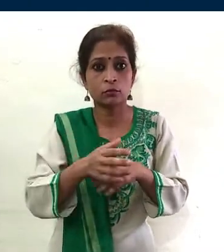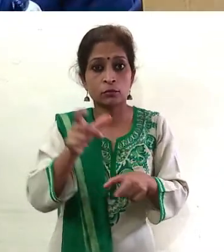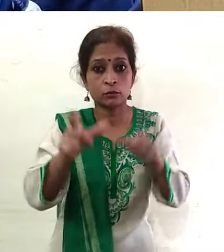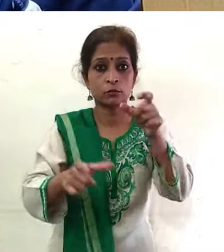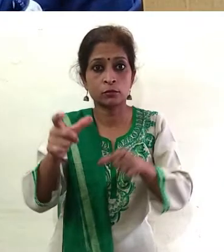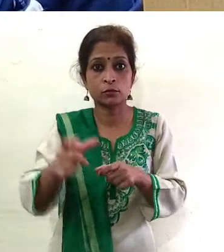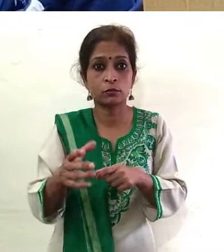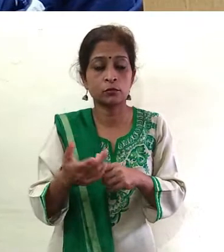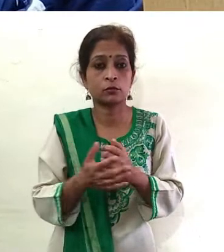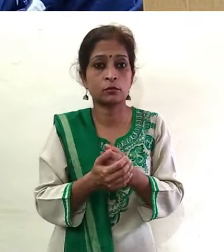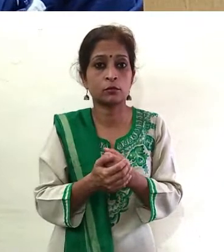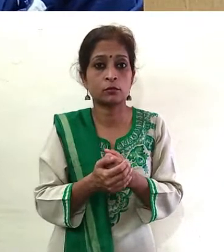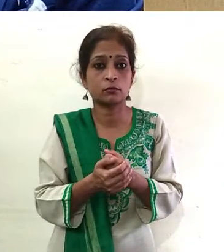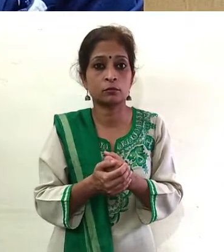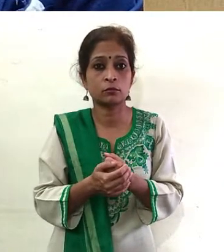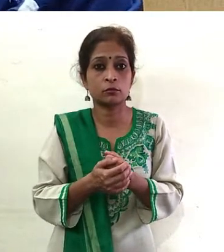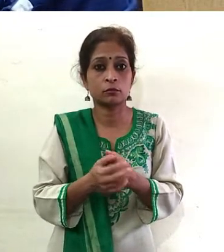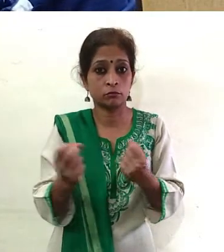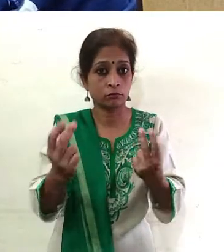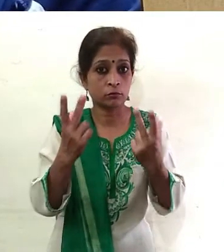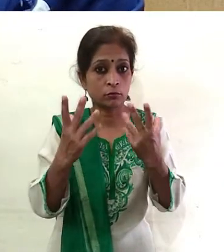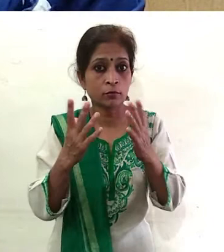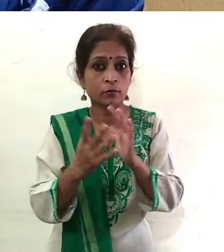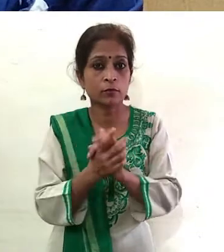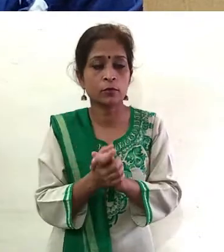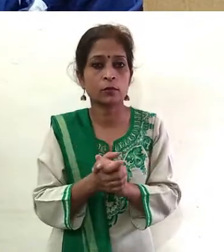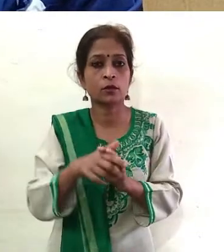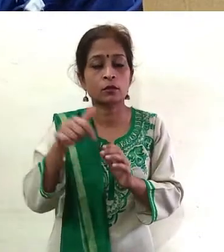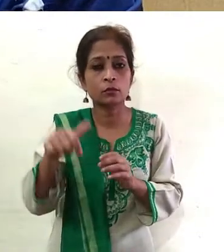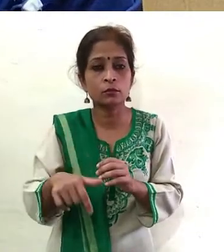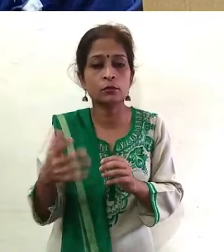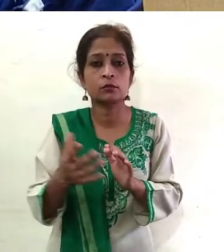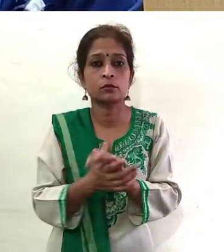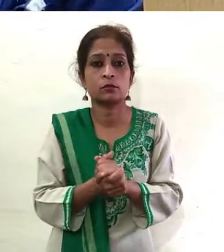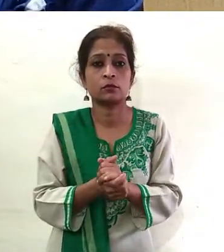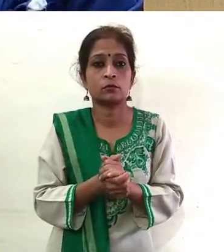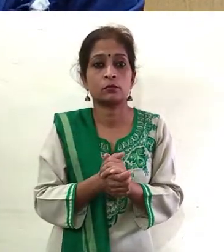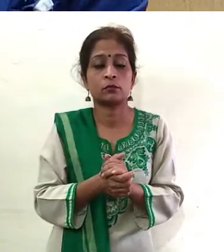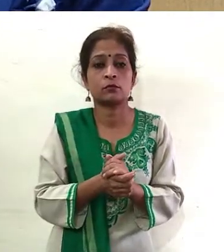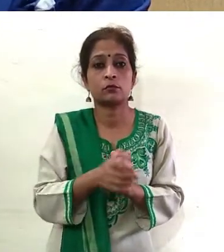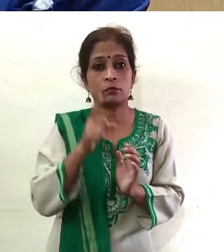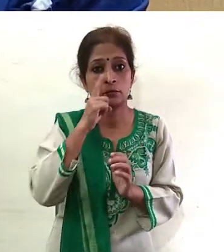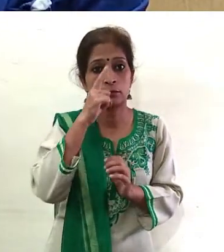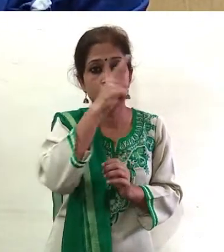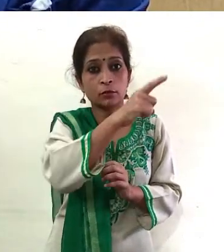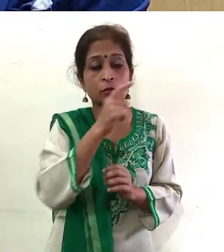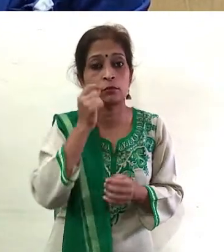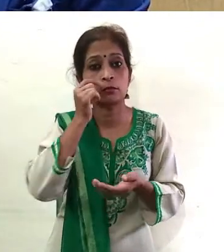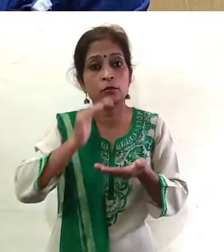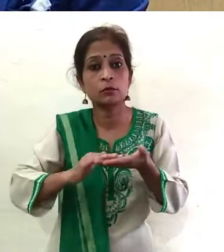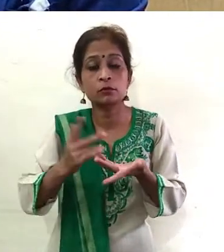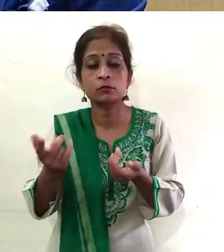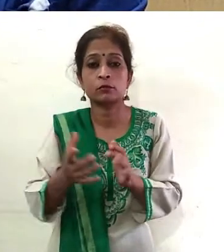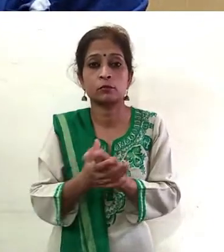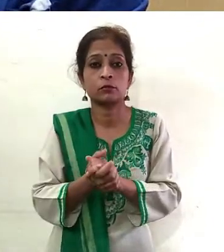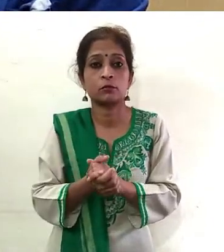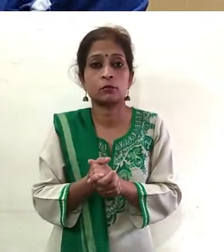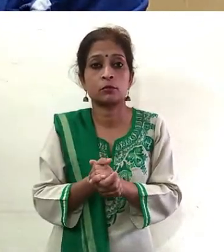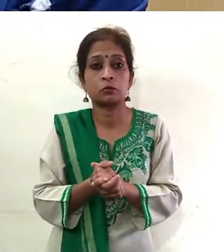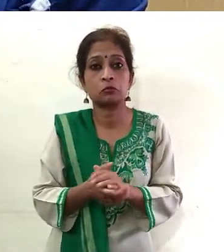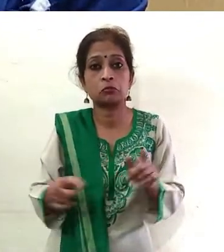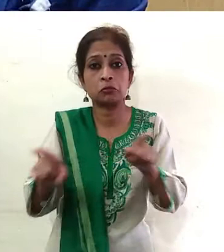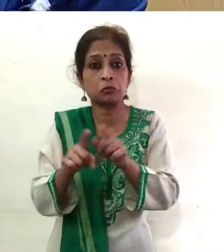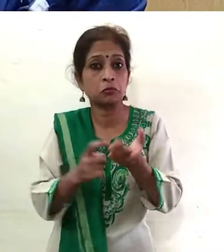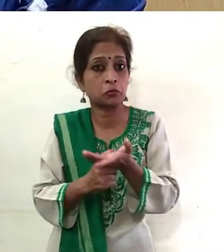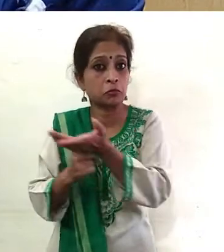है इसलिए कि उसके पिता के लिए उस पतिव्रता के भी है या उसके आगे जरूर नहीं हो गई